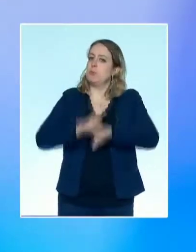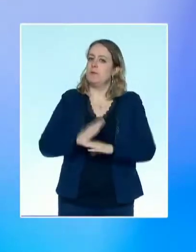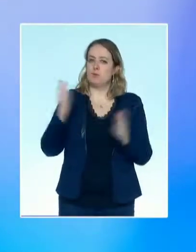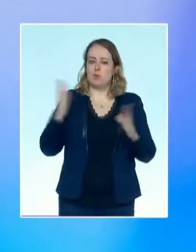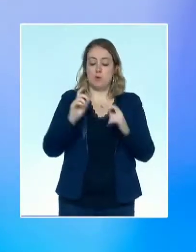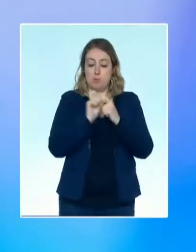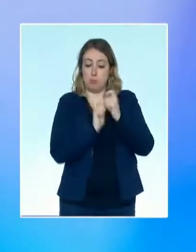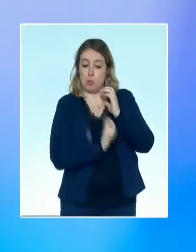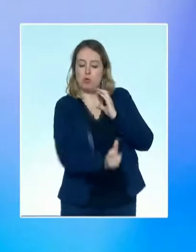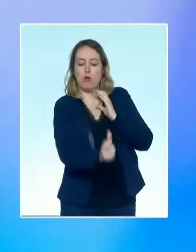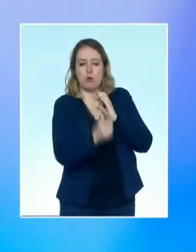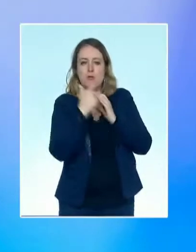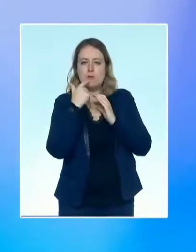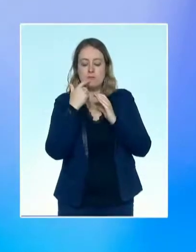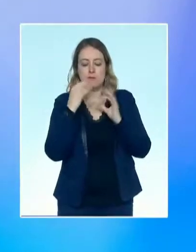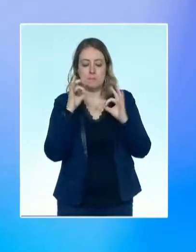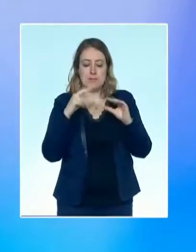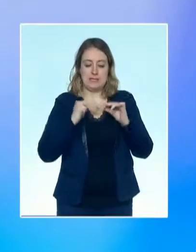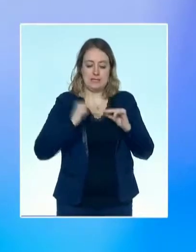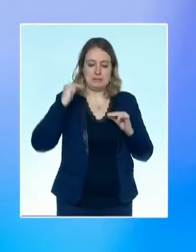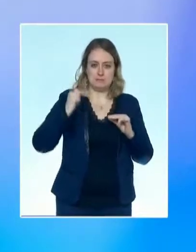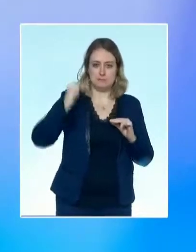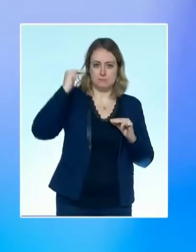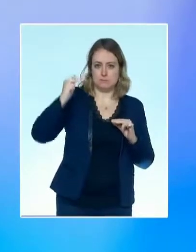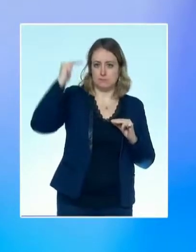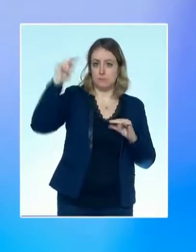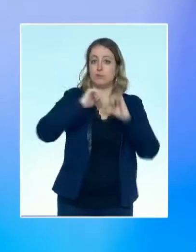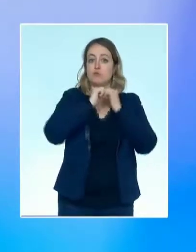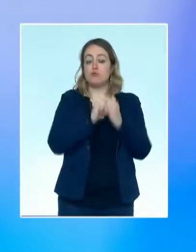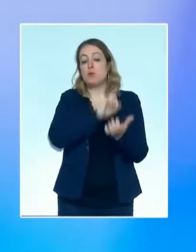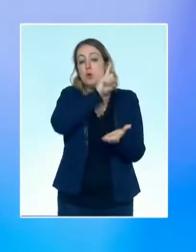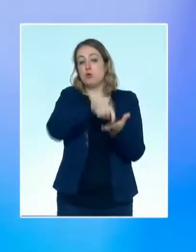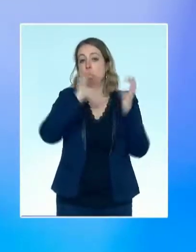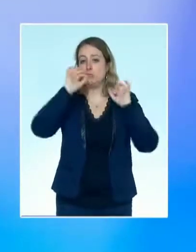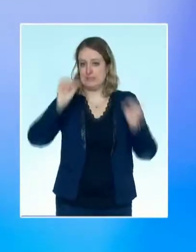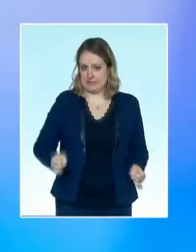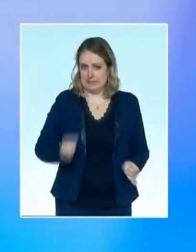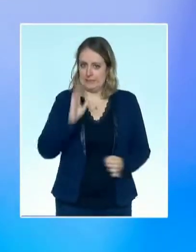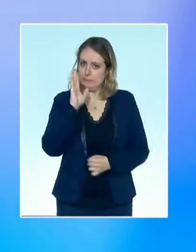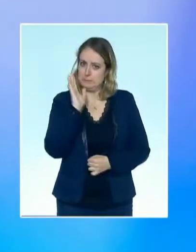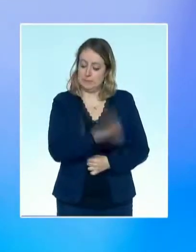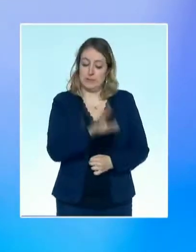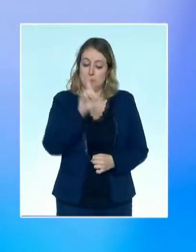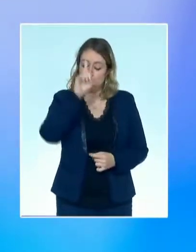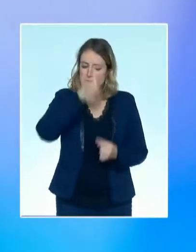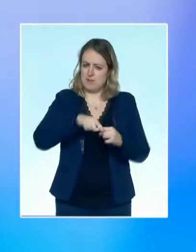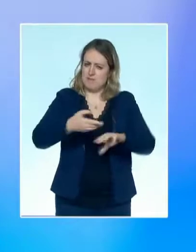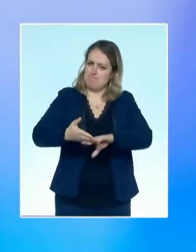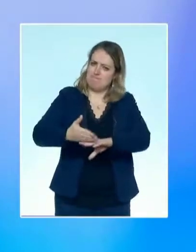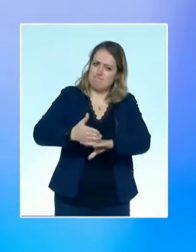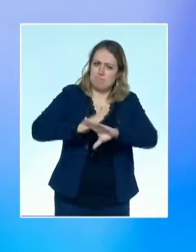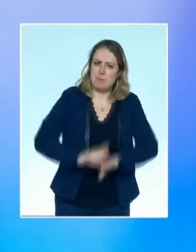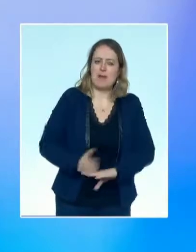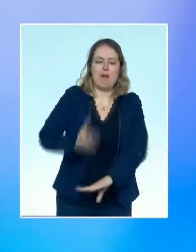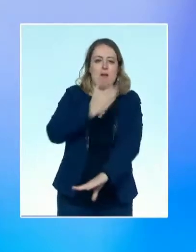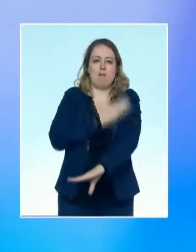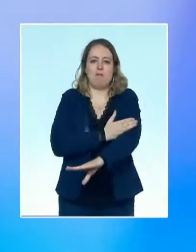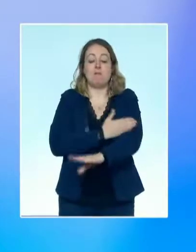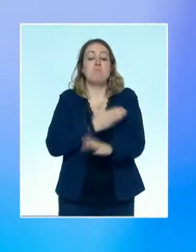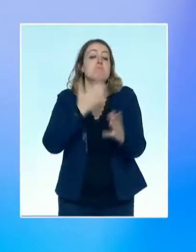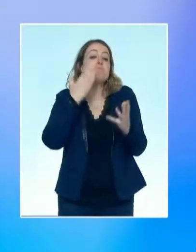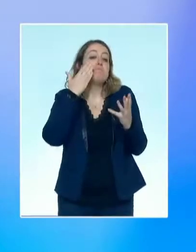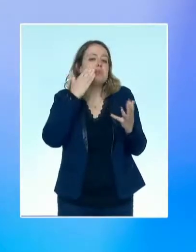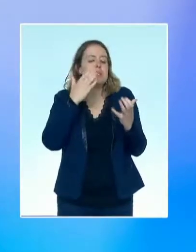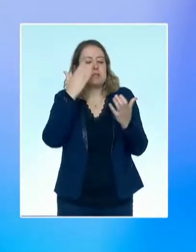protocole, protocole pour les stations de ski. On te pète leur mandat. Anticipé dans le cadre d'une